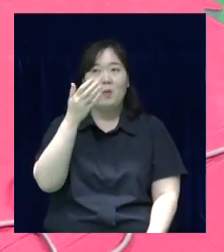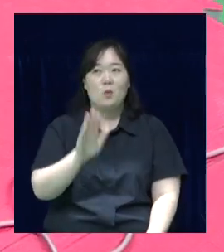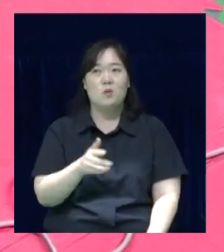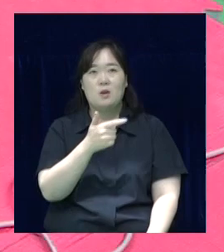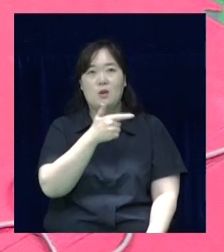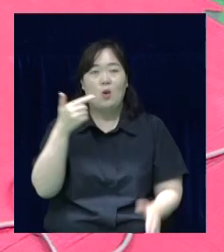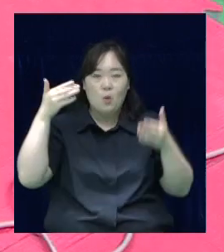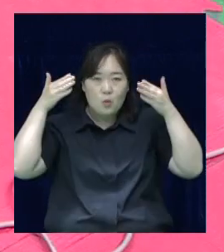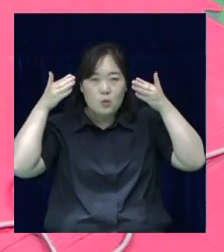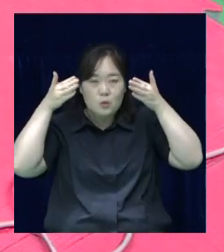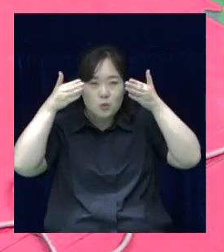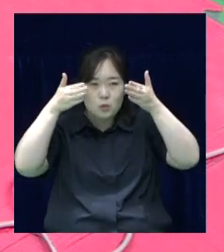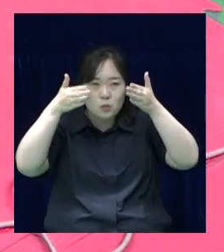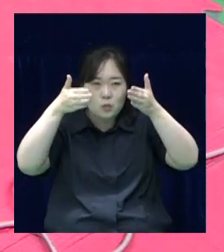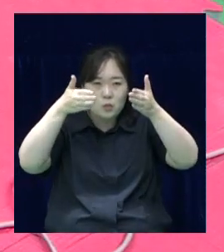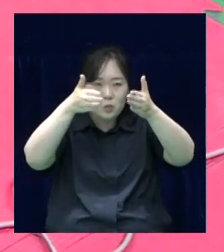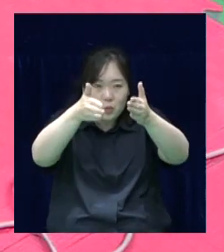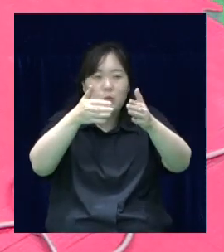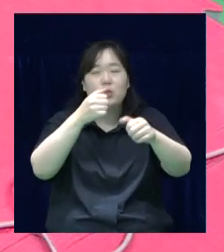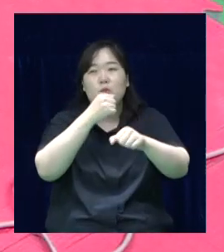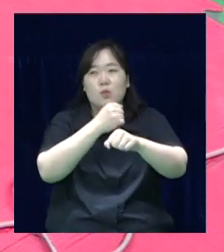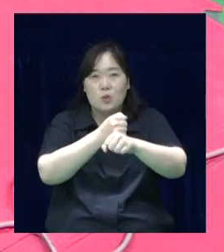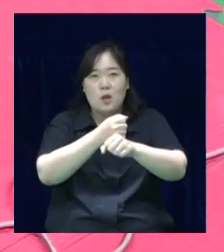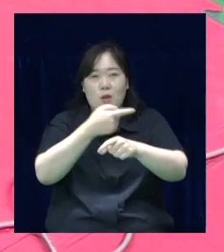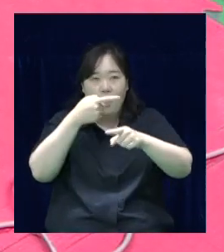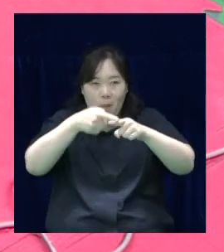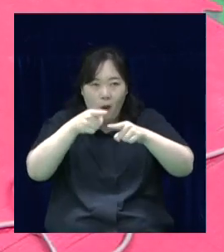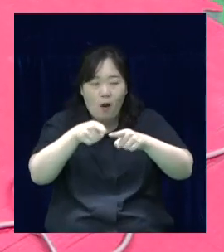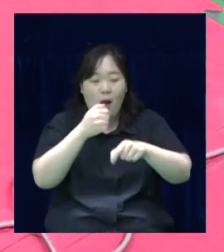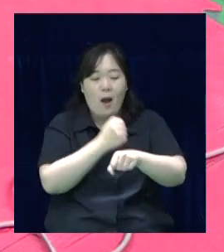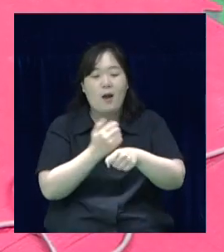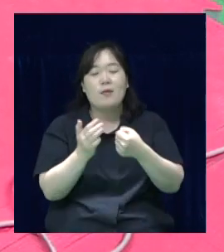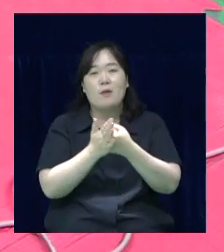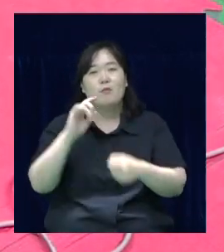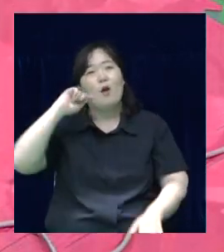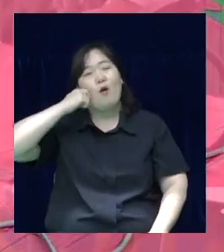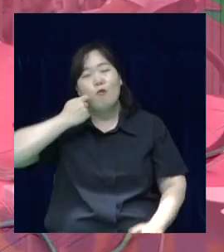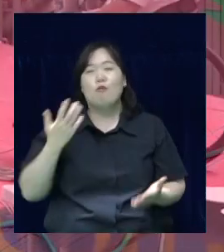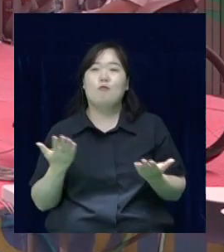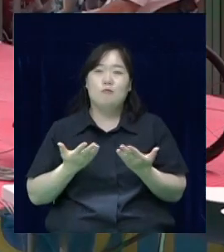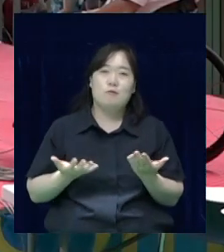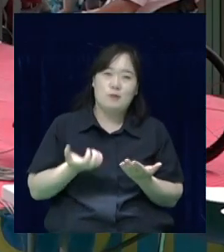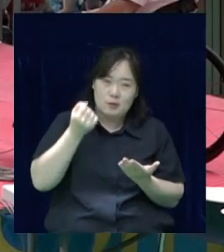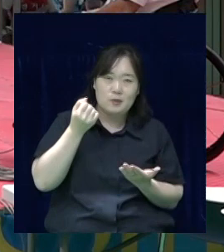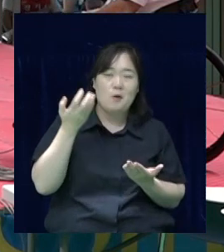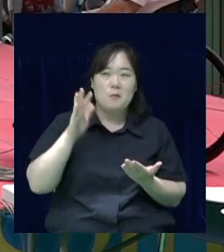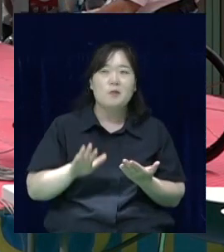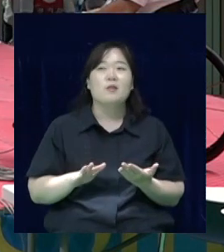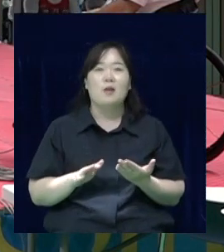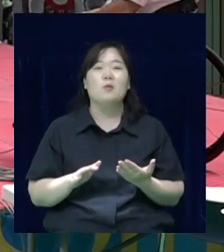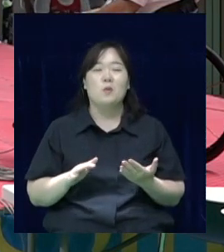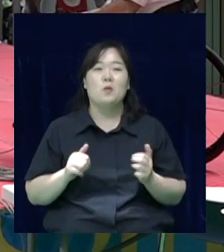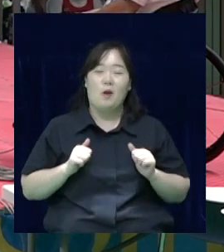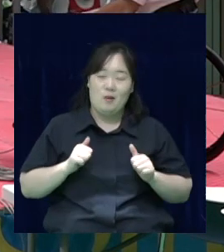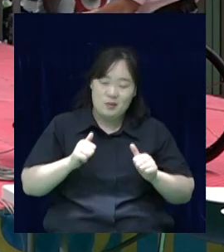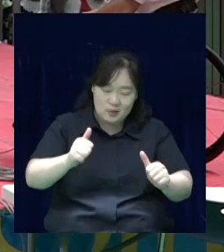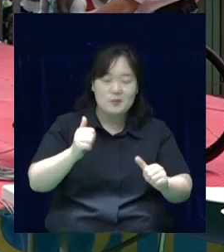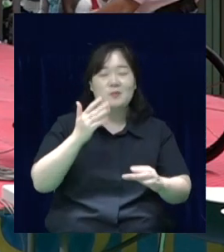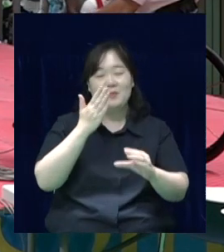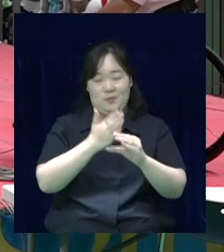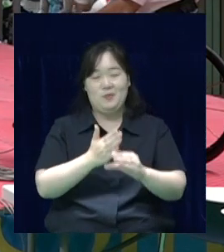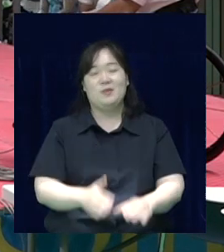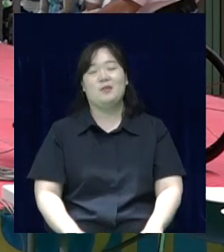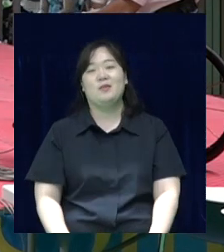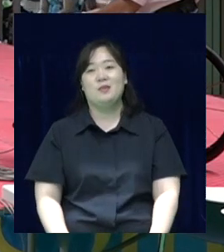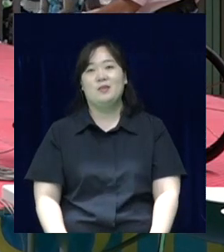너무나도 집중도가 요구되는 그런 부분이기 때문에 네. 어려운 직업임에도 불구하고 많은 수고를 또 해주고 계십니다. 네.